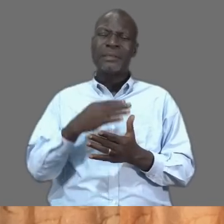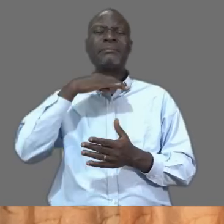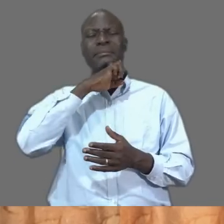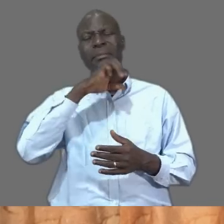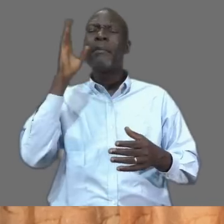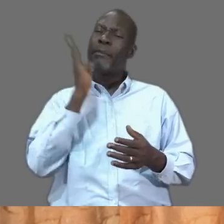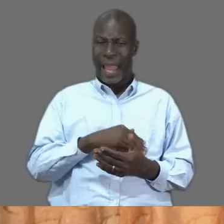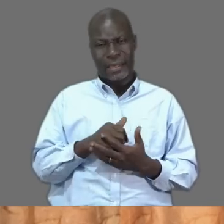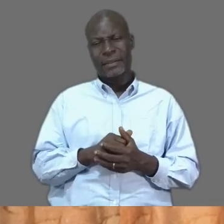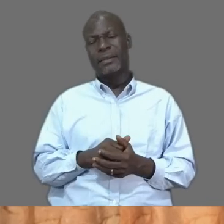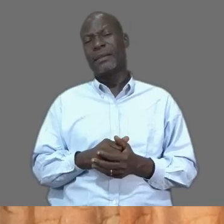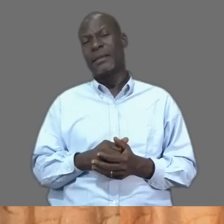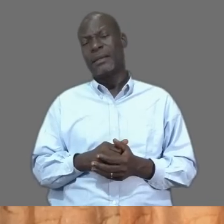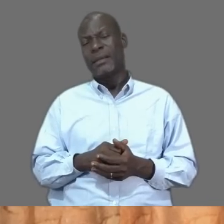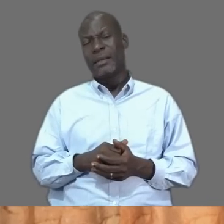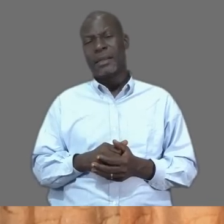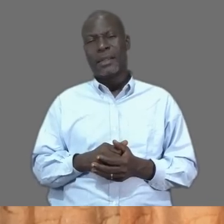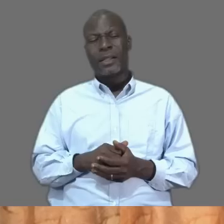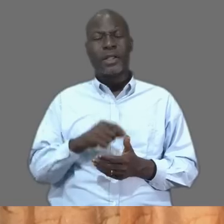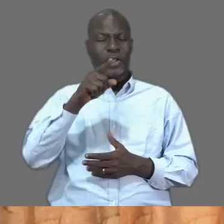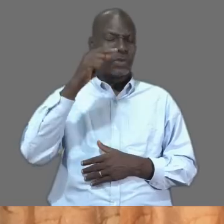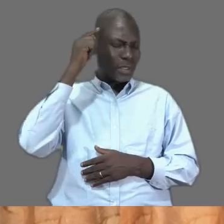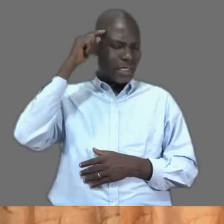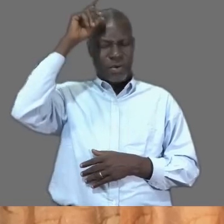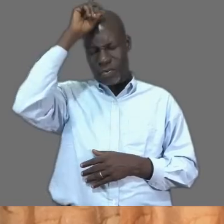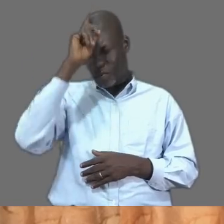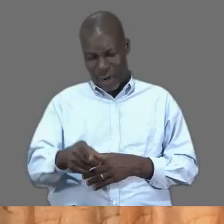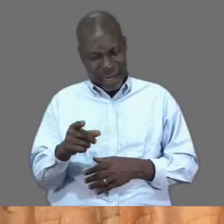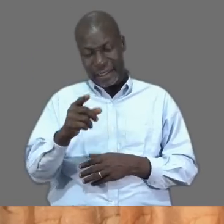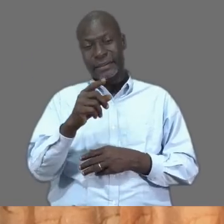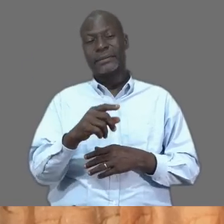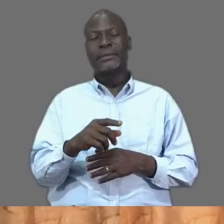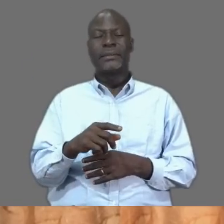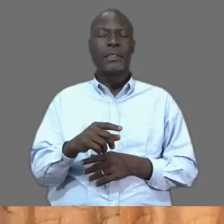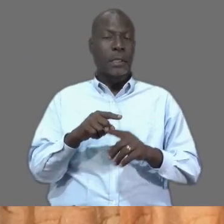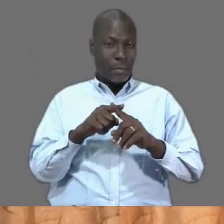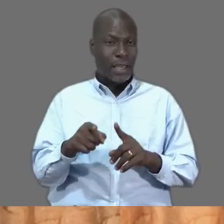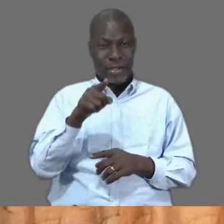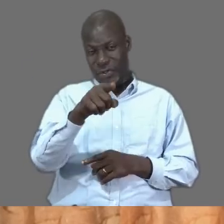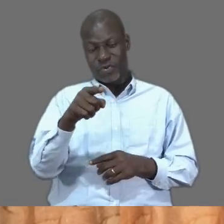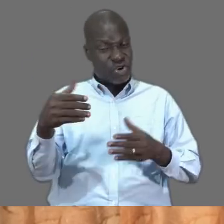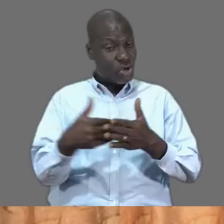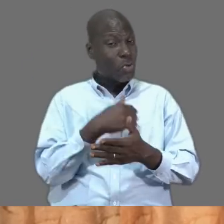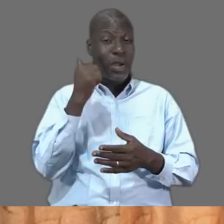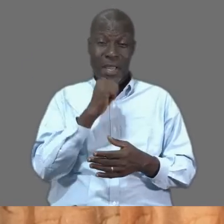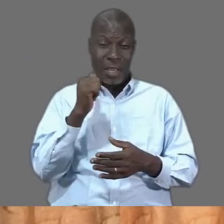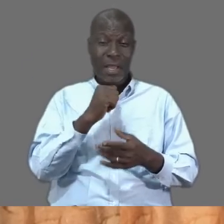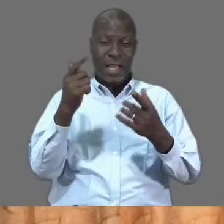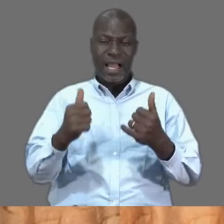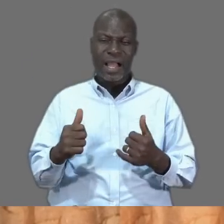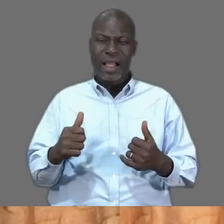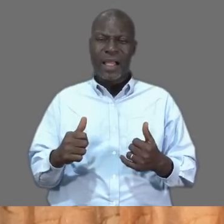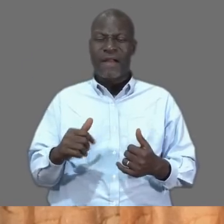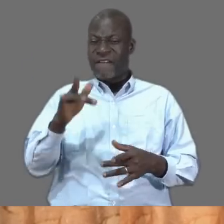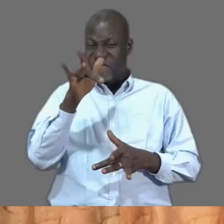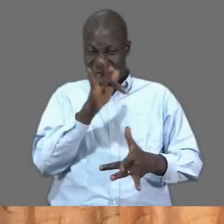wafa nyansa dodo ayeye musuo ewo ewiase nti enema ba wa aba no emprantwe no